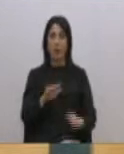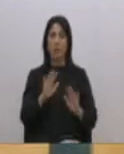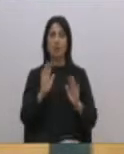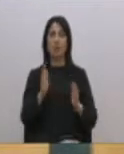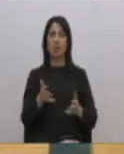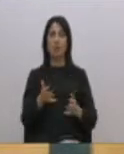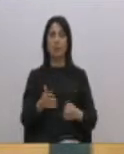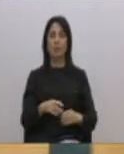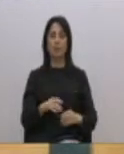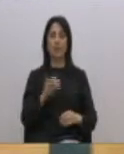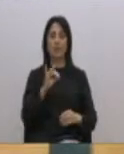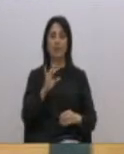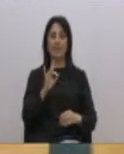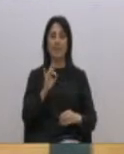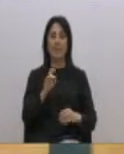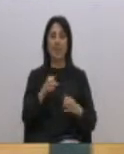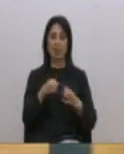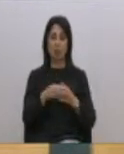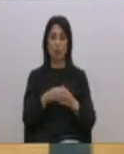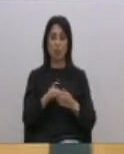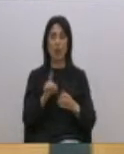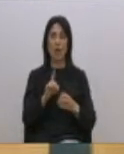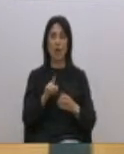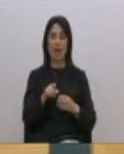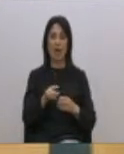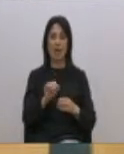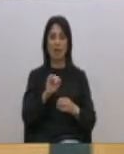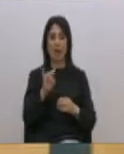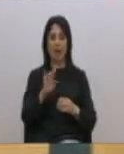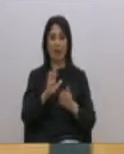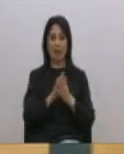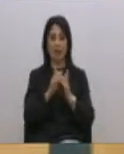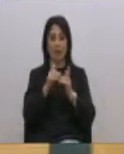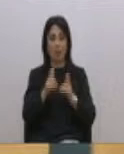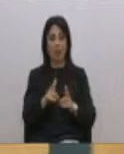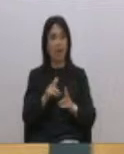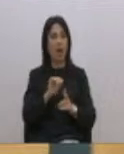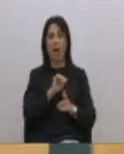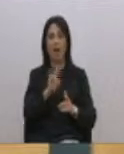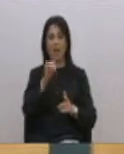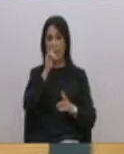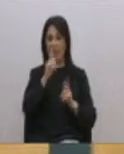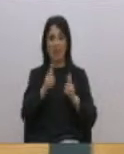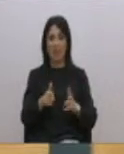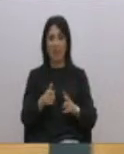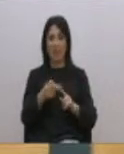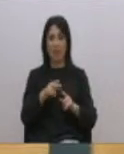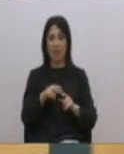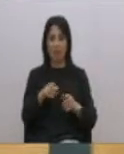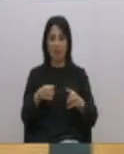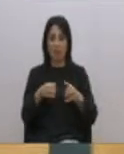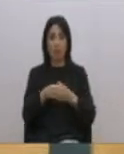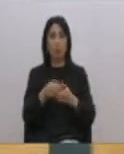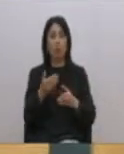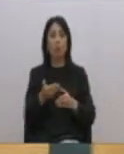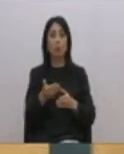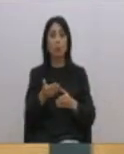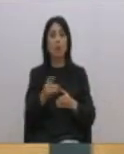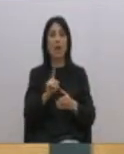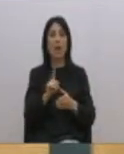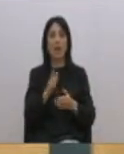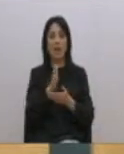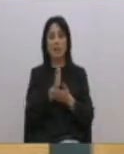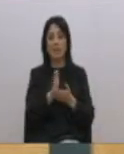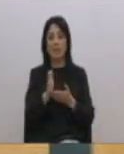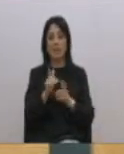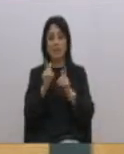შემთხვევაში ინტერფრაქციული ჯგუფი რაღაცაზე ან თანხდება, ან ვერ თანხდება. ან ინტერფრაქციული ჯგუფის რაღაცა